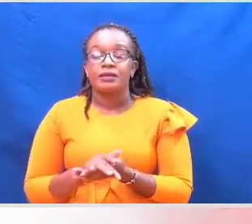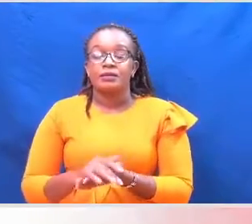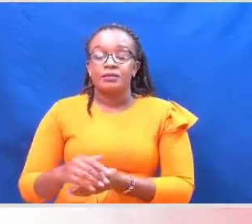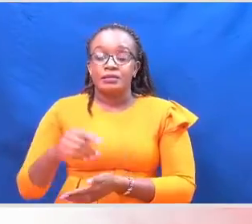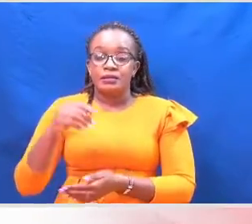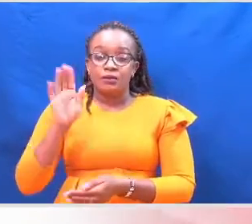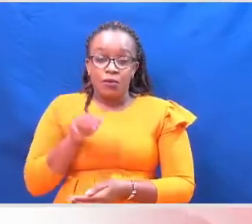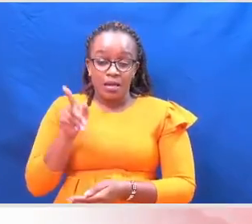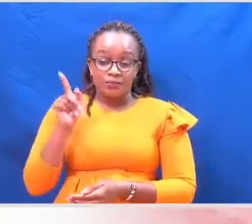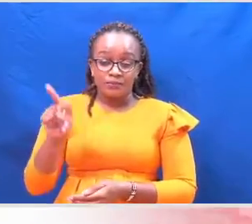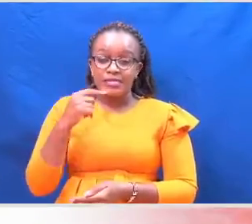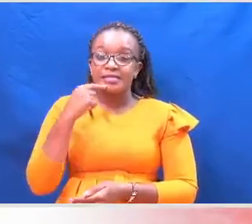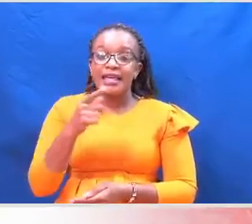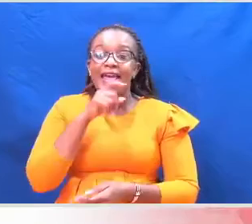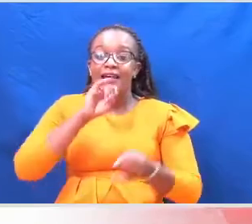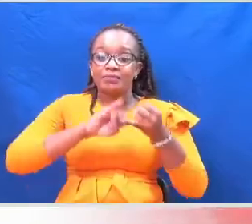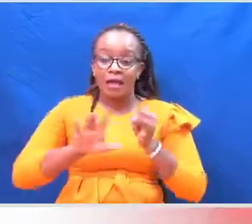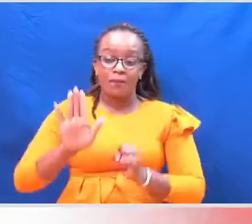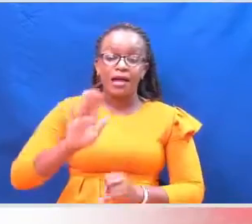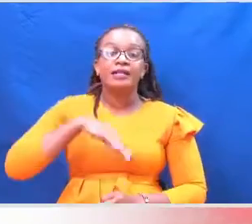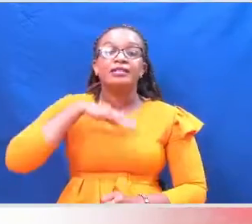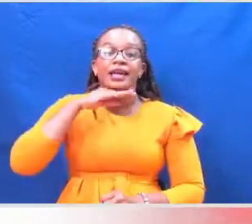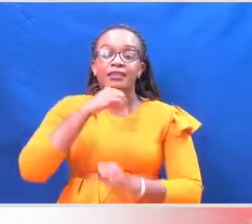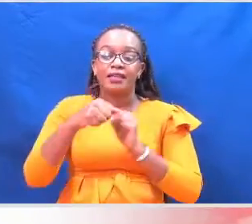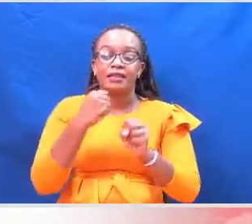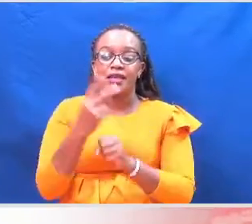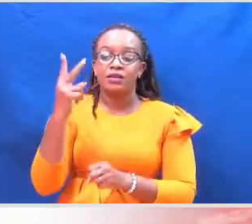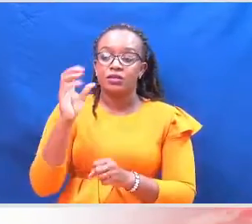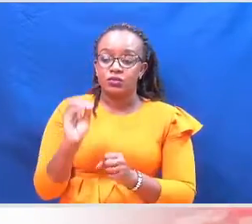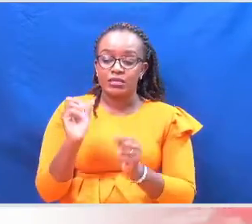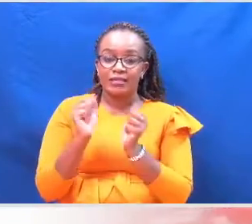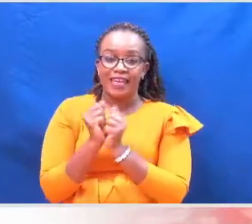mwaka 2013 alipopoteza uwezo wa kuona